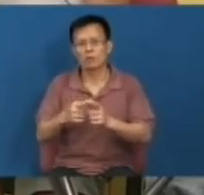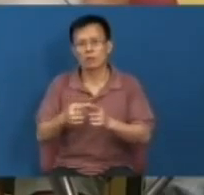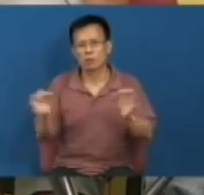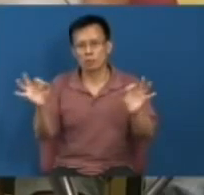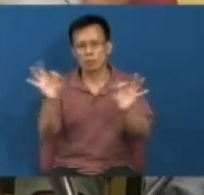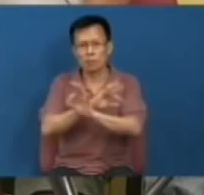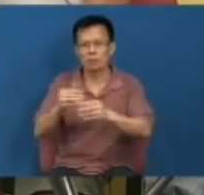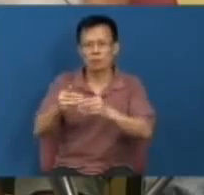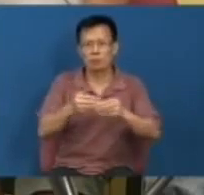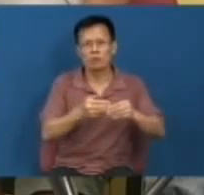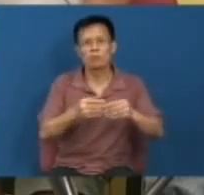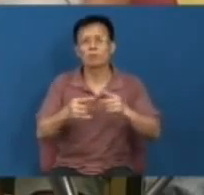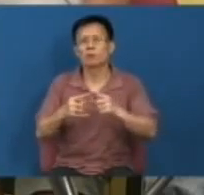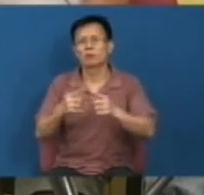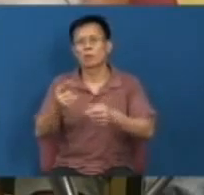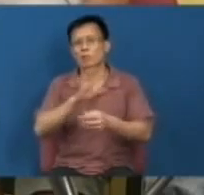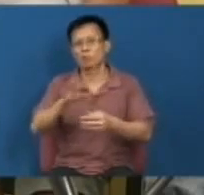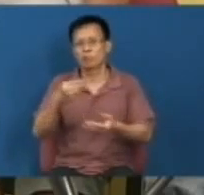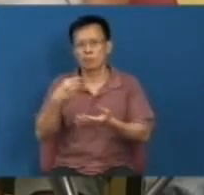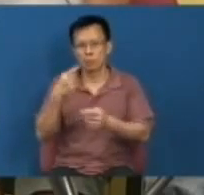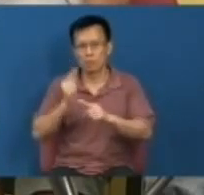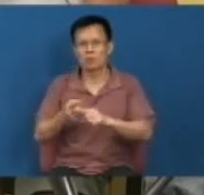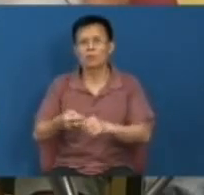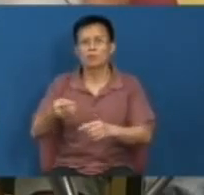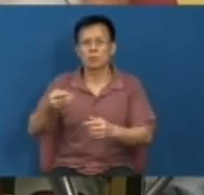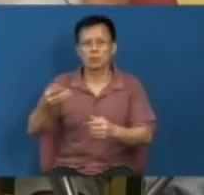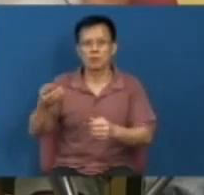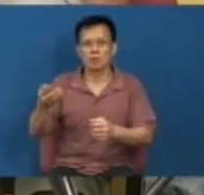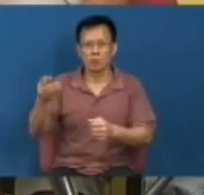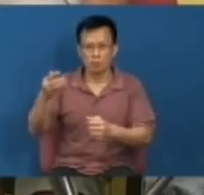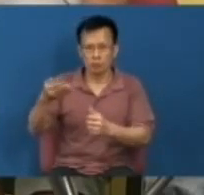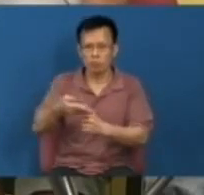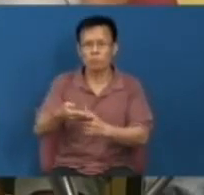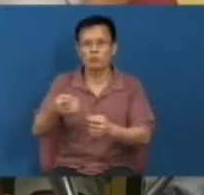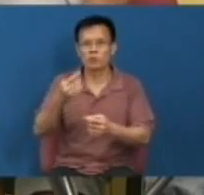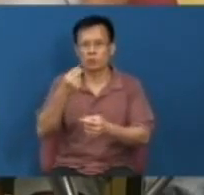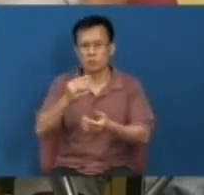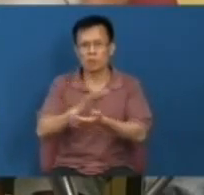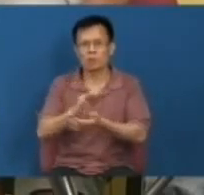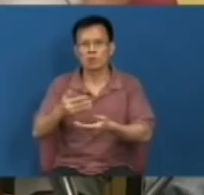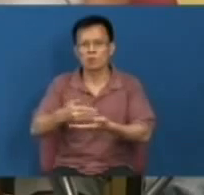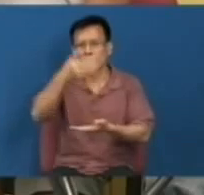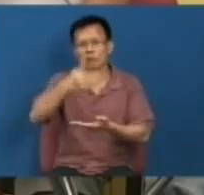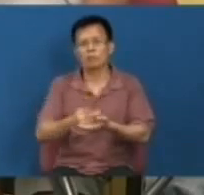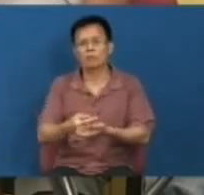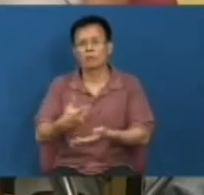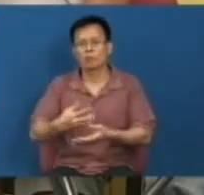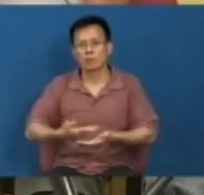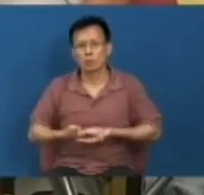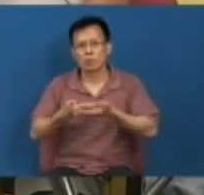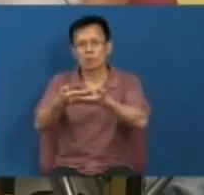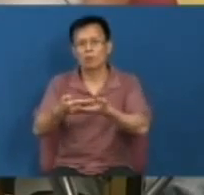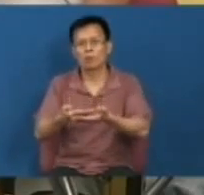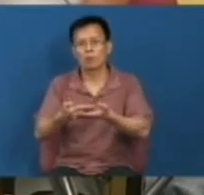哋咯，即係其實佢就真係唔係賠七年樓俾我哋咯。仲有一樣嘢咧，我哋咧就交間屋俾佢